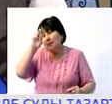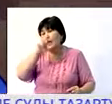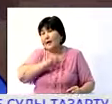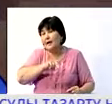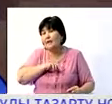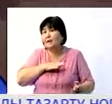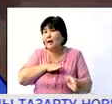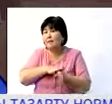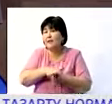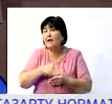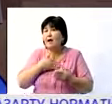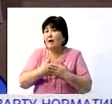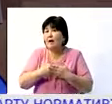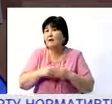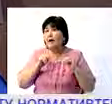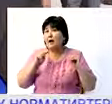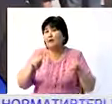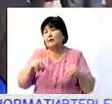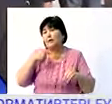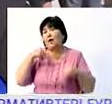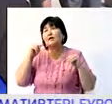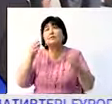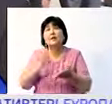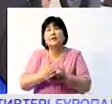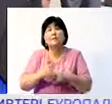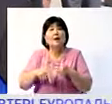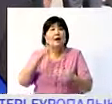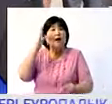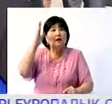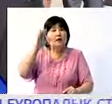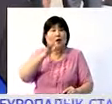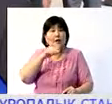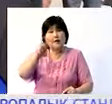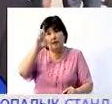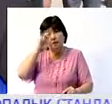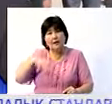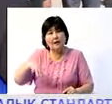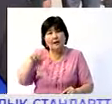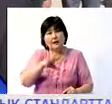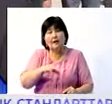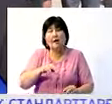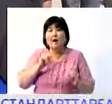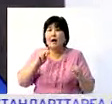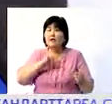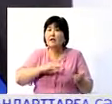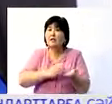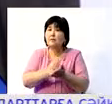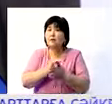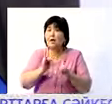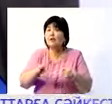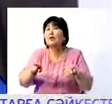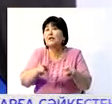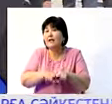қызметті мінсіз, адалда абыройлы атқаруға ант берді. Алдағы уақытта мемлекетіме адал қызмет атқаруға және